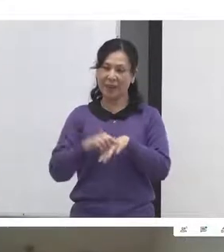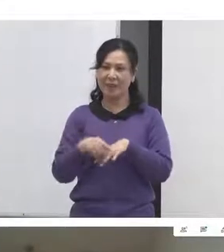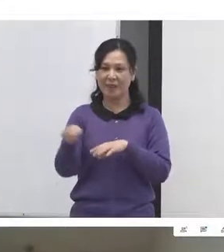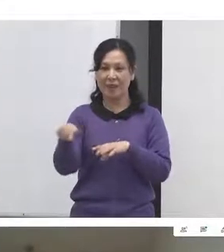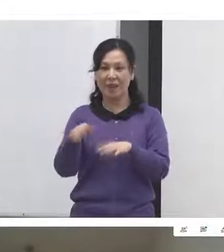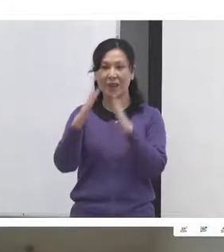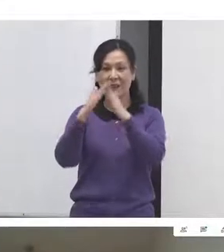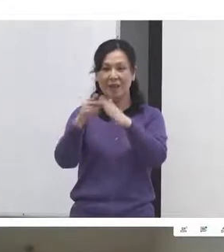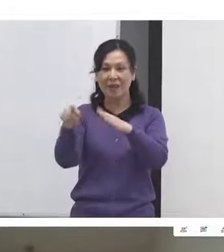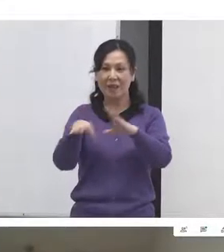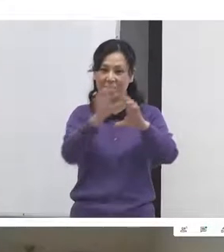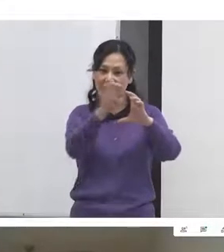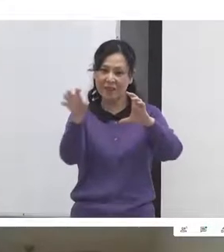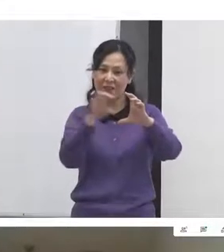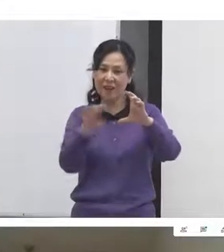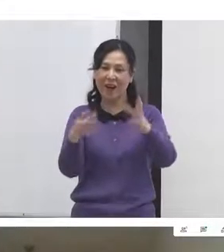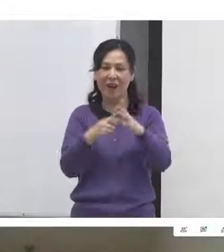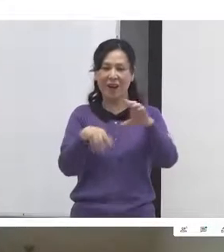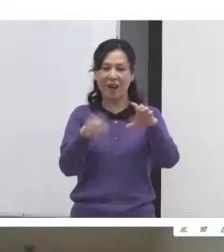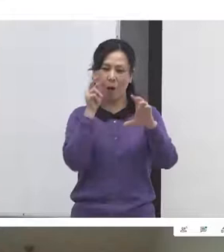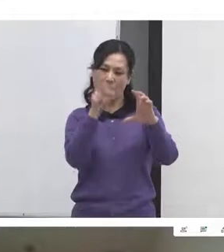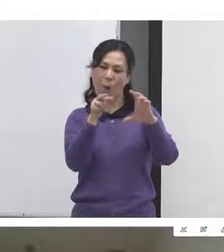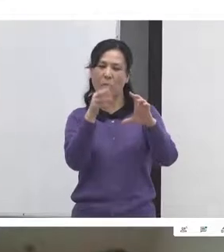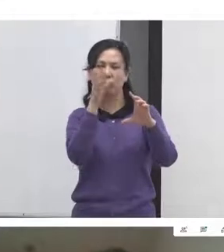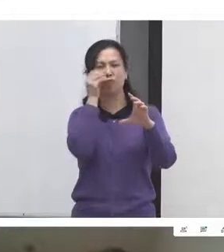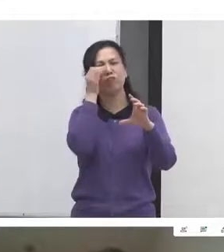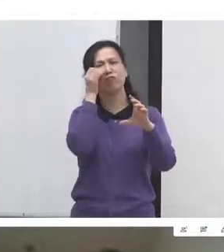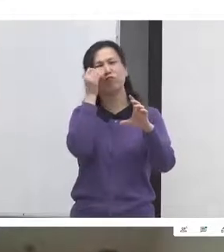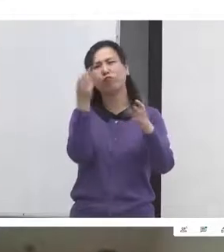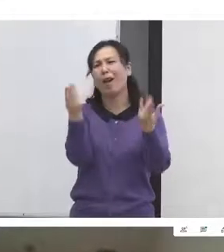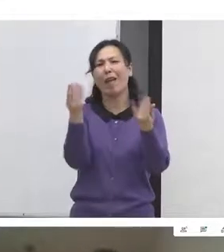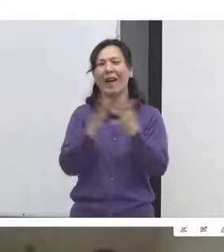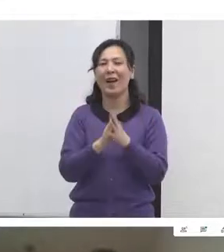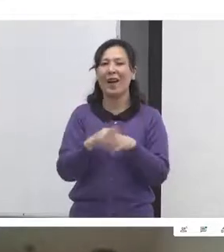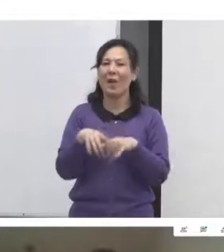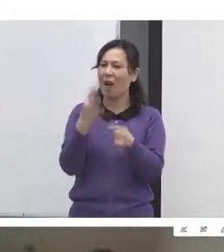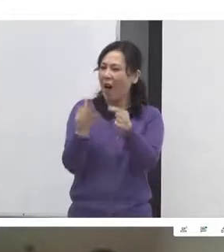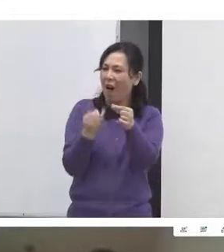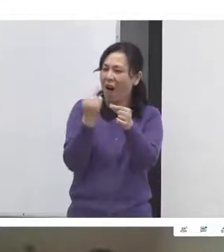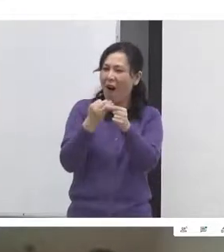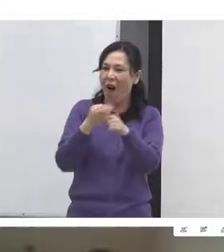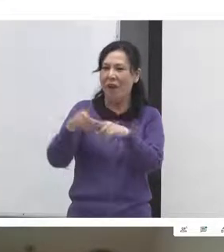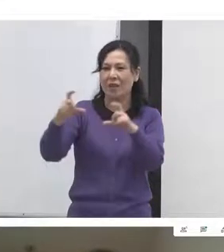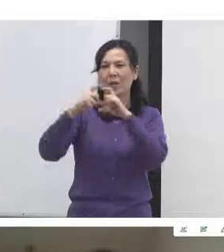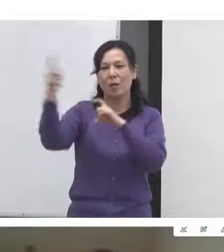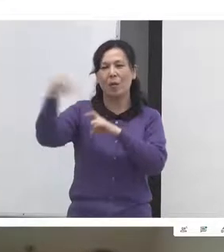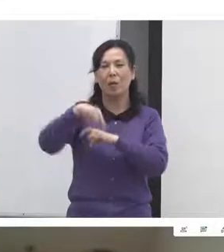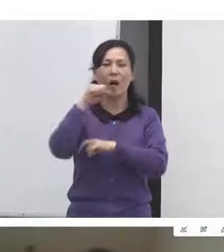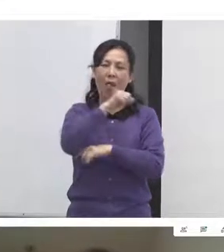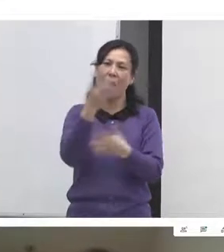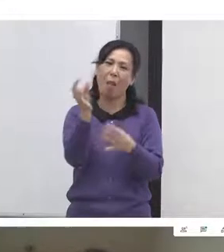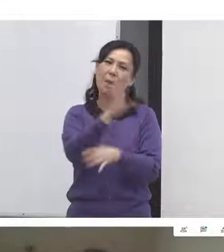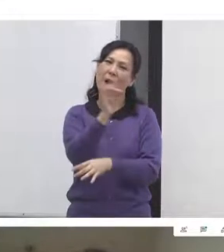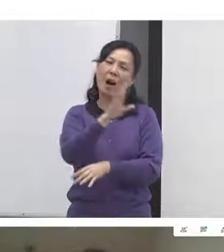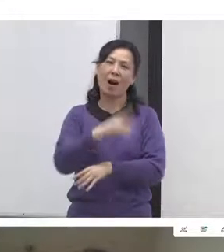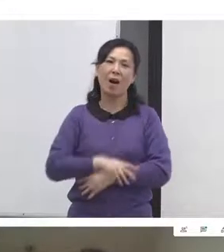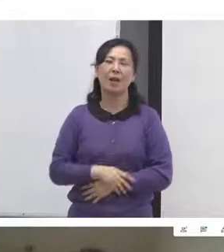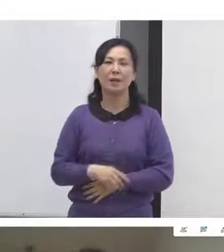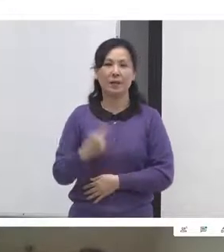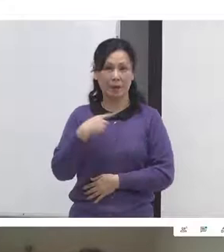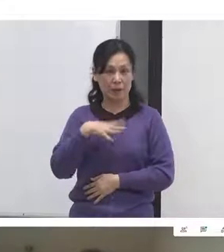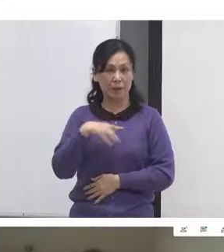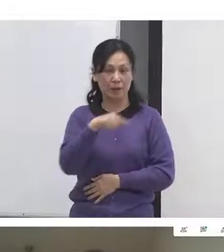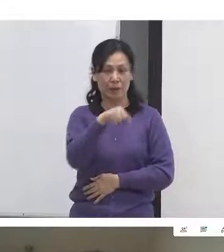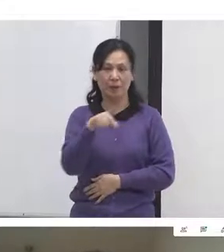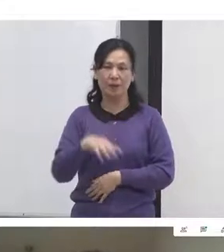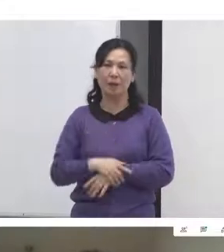板，因为我已经蛮多年没有回台湾了。然后，我会觉得说，像 Octopi 这样子的一个 Touch Table 的互动的一个系统，其实